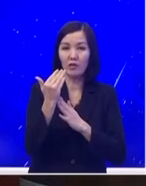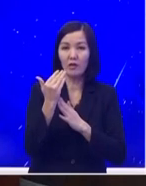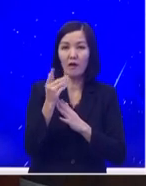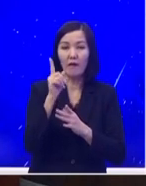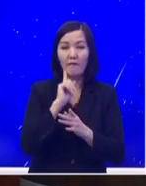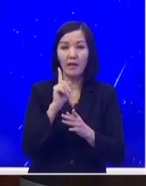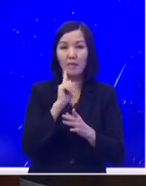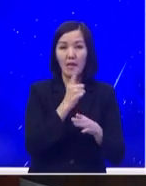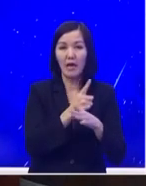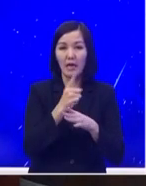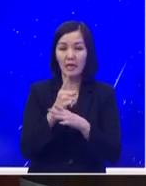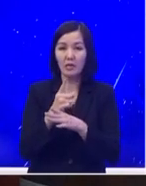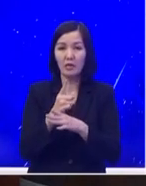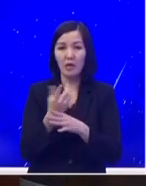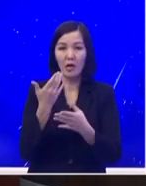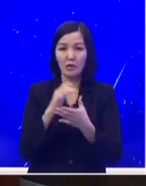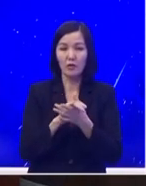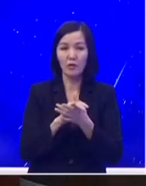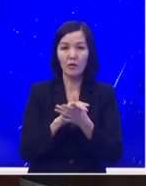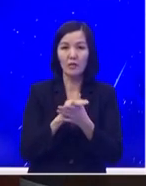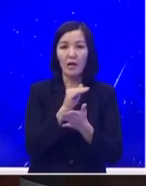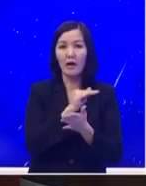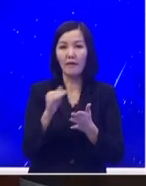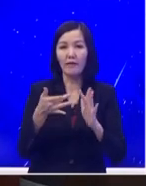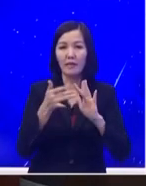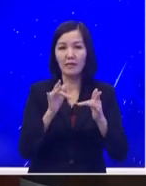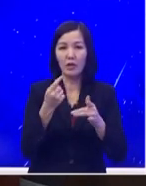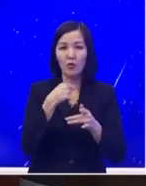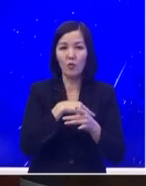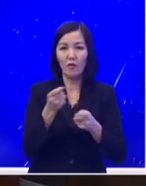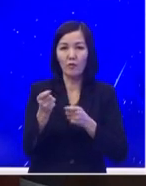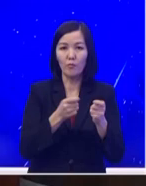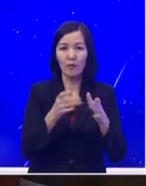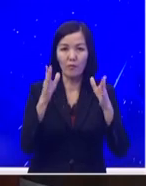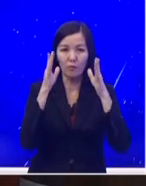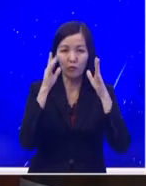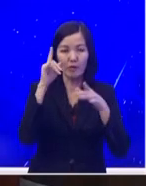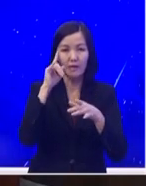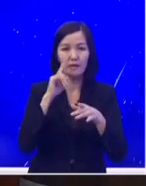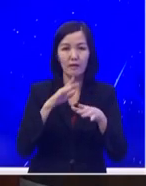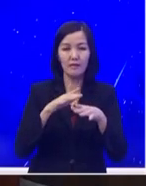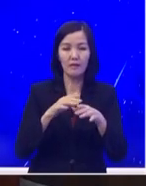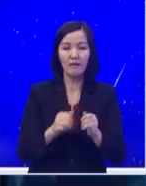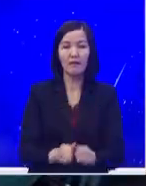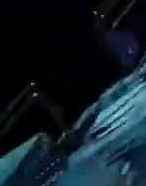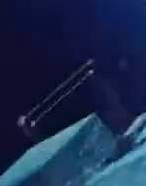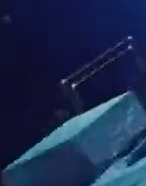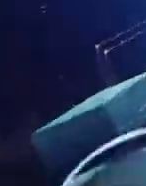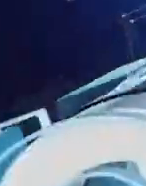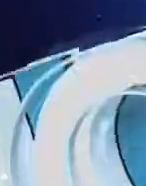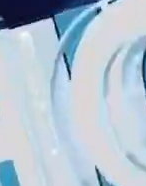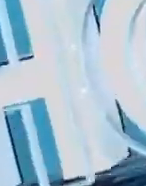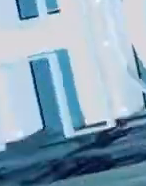временными ограничениями вы можете ознакомиться на официальном сайте Духовного управления мусульман Казахстана.